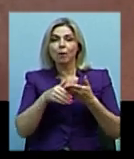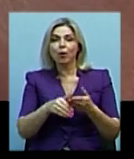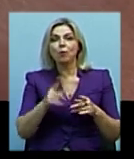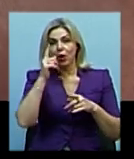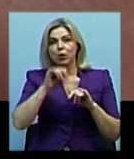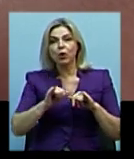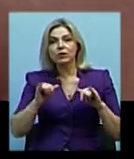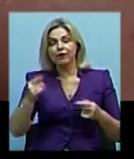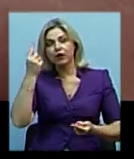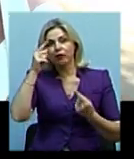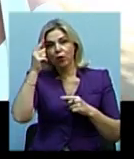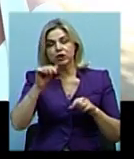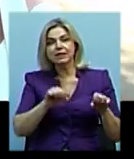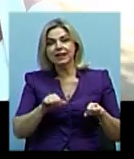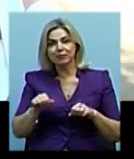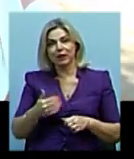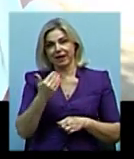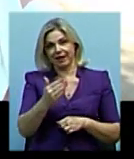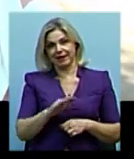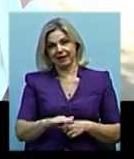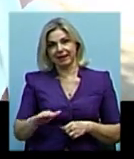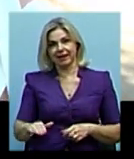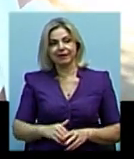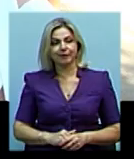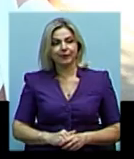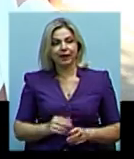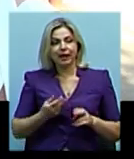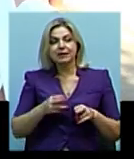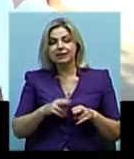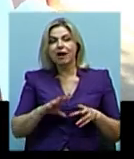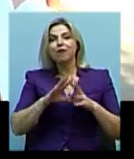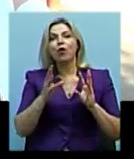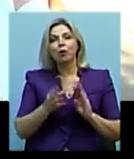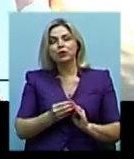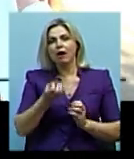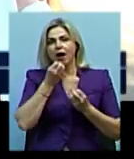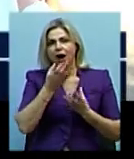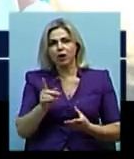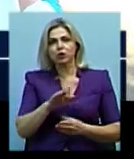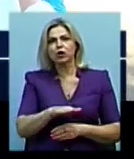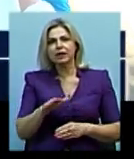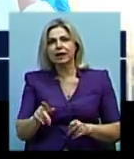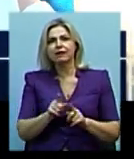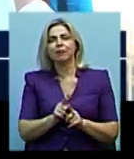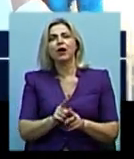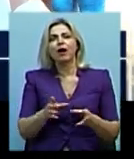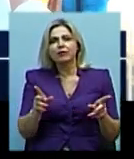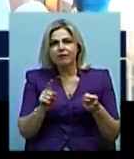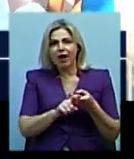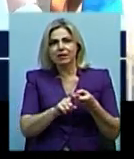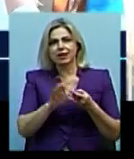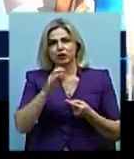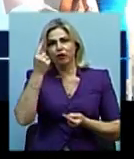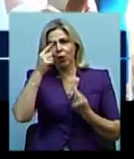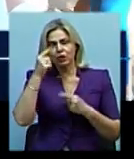розвитку творчих здібностей її дитини. Це взагалі дуже гарно, що дитина інтегрована у творчості. Це саме мені дуже близько. Я